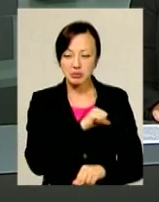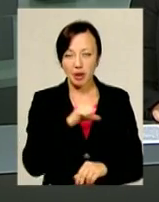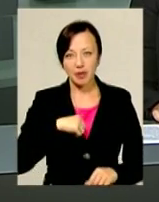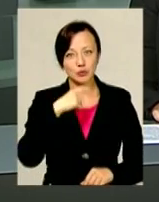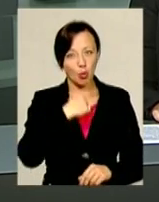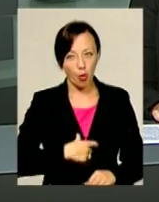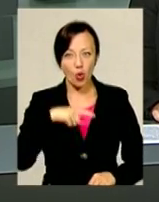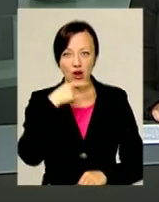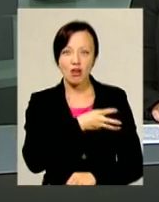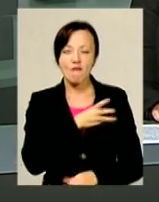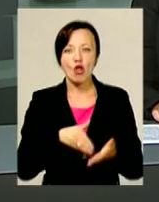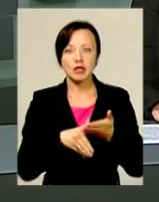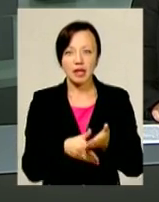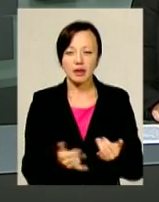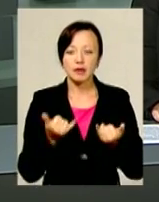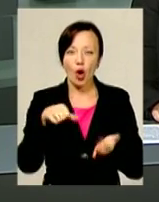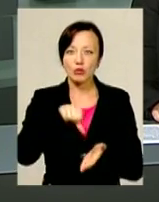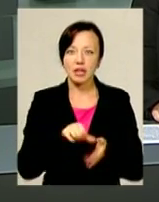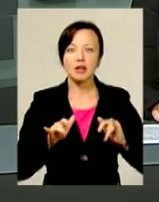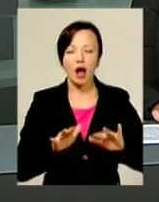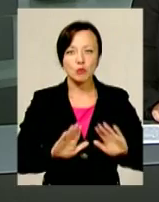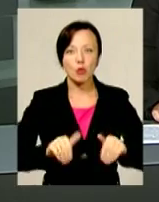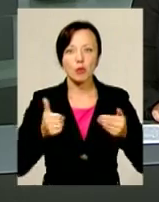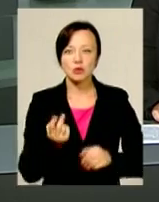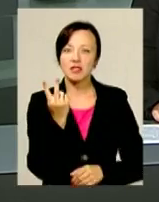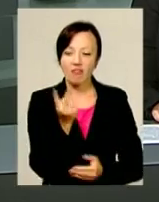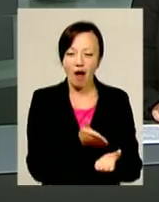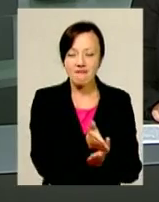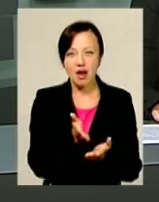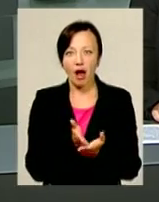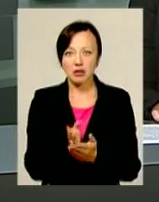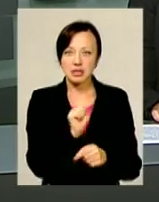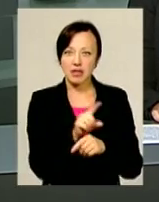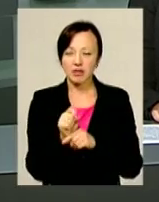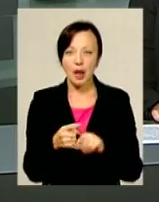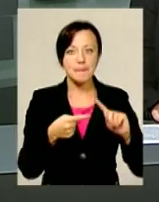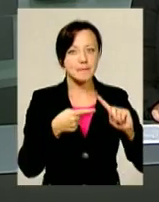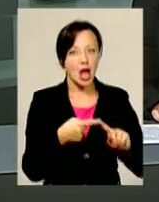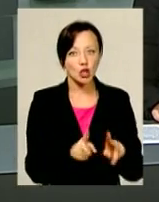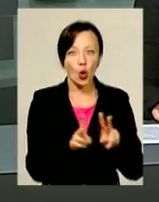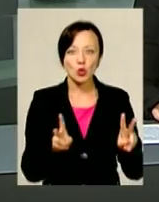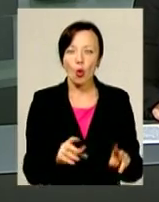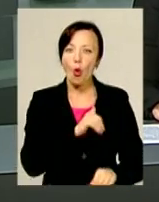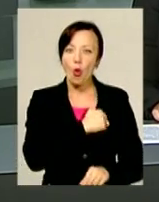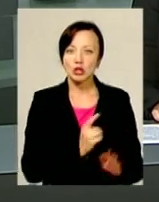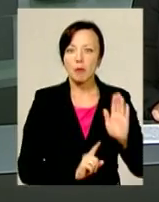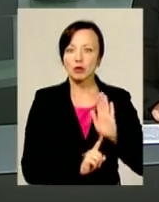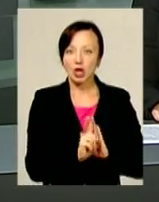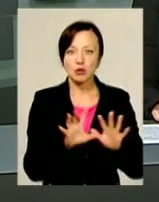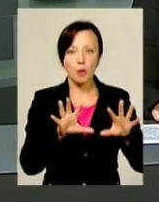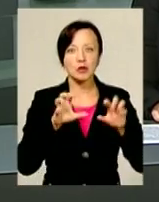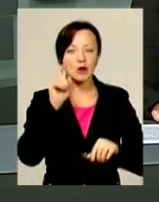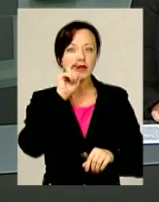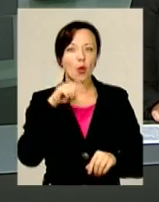собою, кажуть волонтери. Для учасників акції пропонують два варіанти завдань. Перший – для тих, хто лише хоче почати